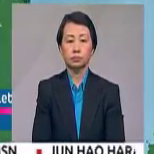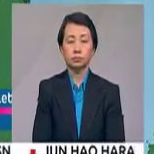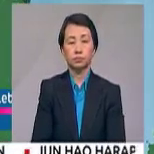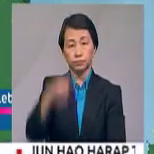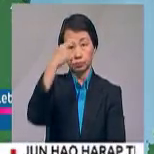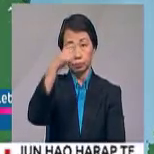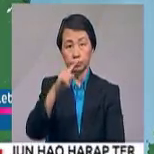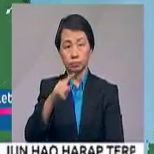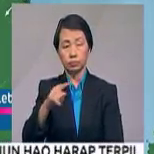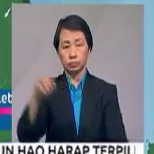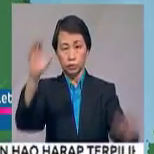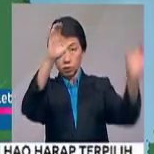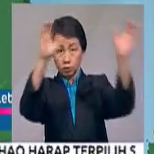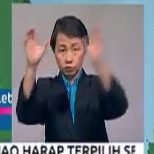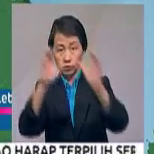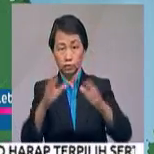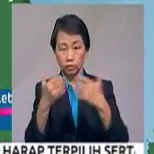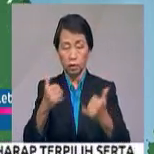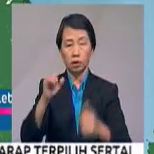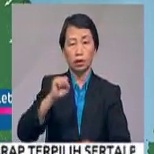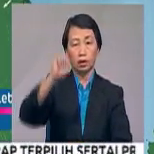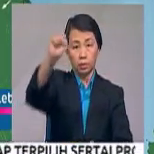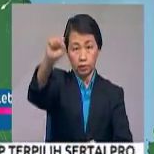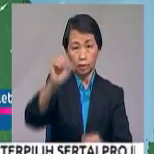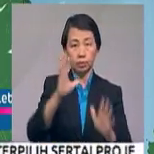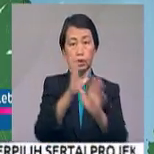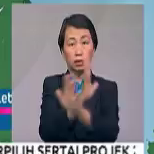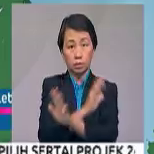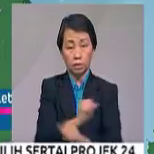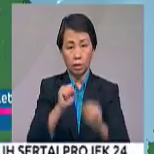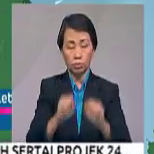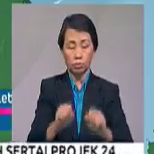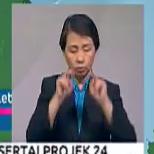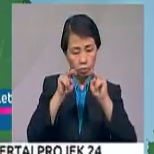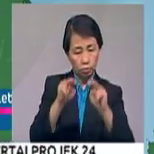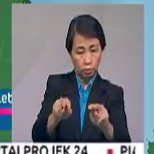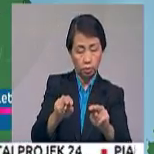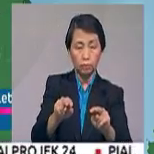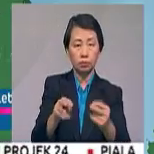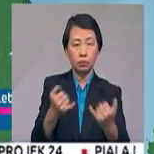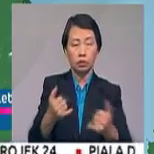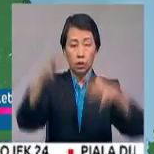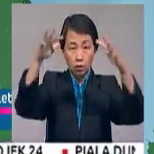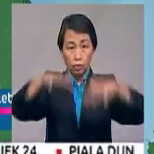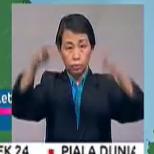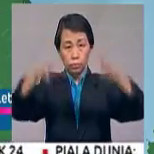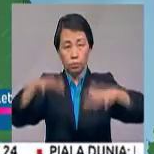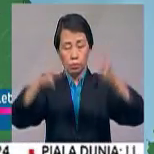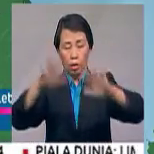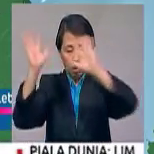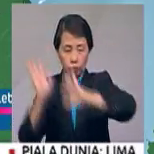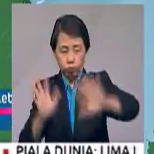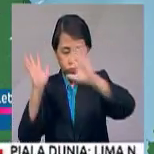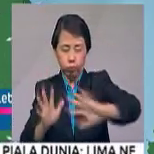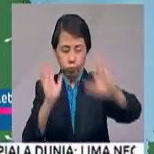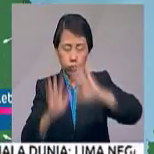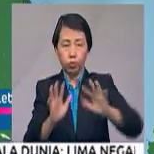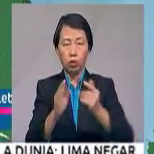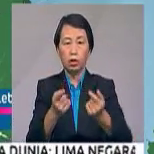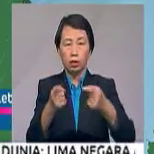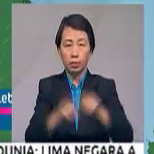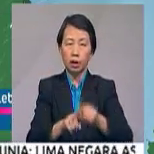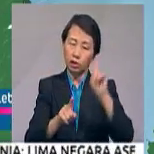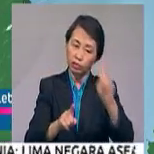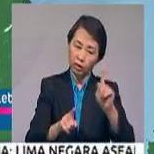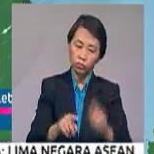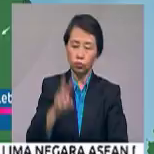Bagi tinjauan cuaca semasa di Sabah dan Sarawak pula dapat diperhatikan ketika ini, hujan lebat dan angin kencang kini sedang berlaku di satu